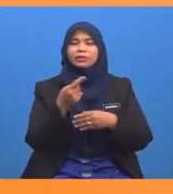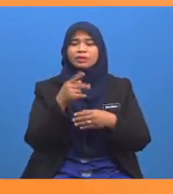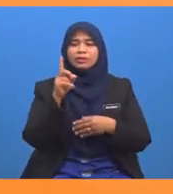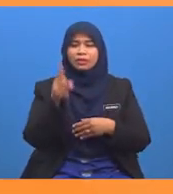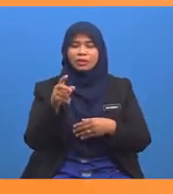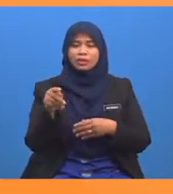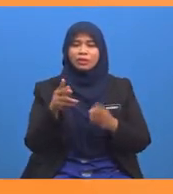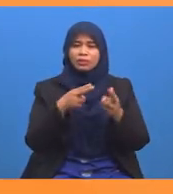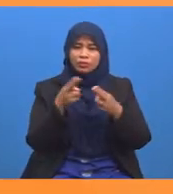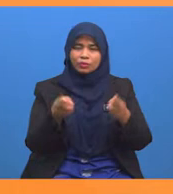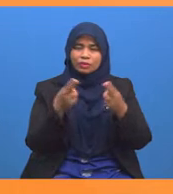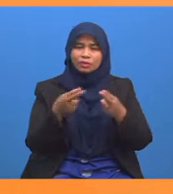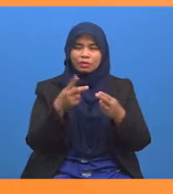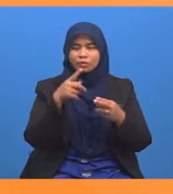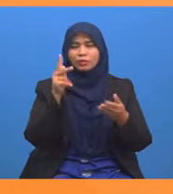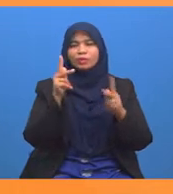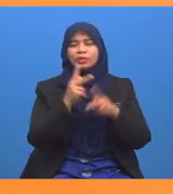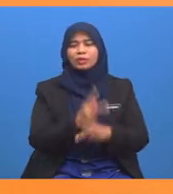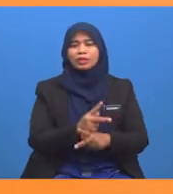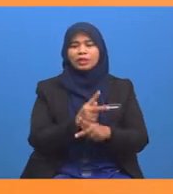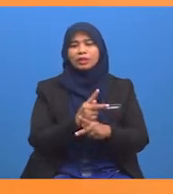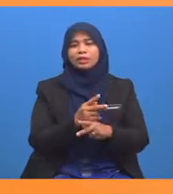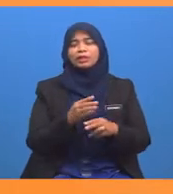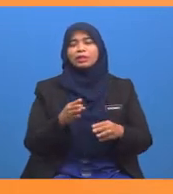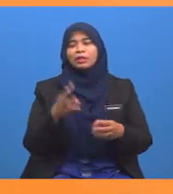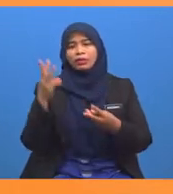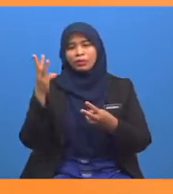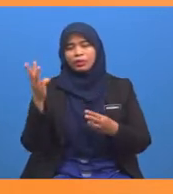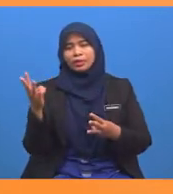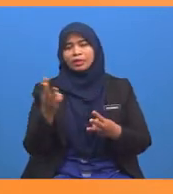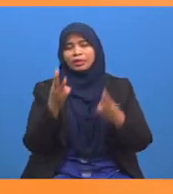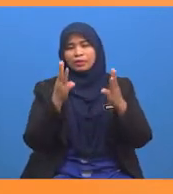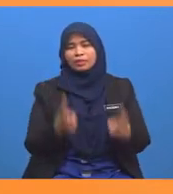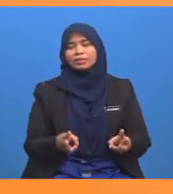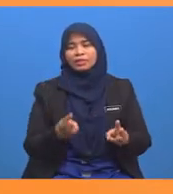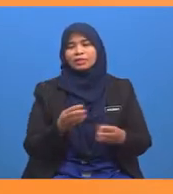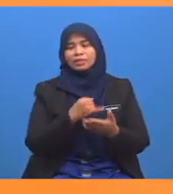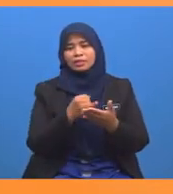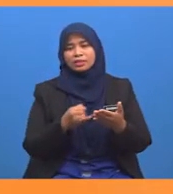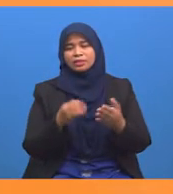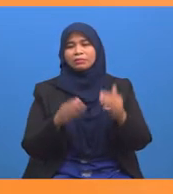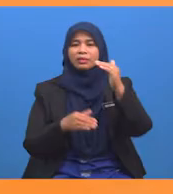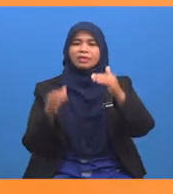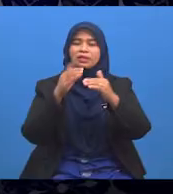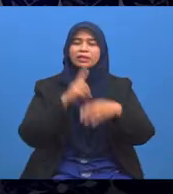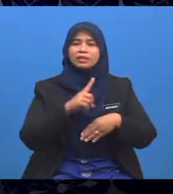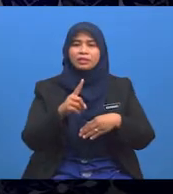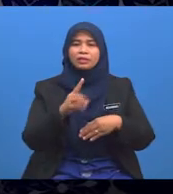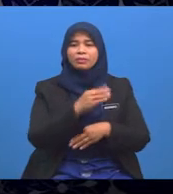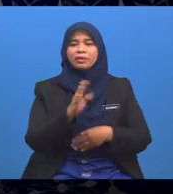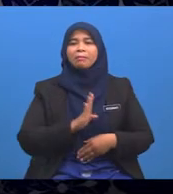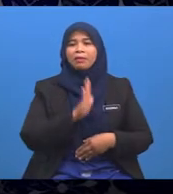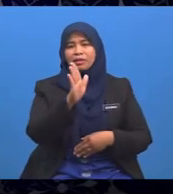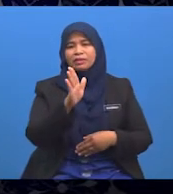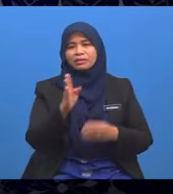hendaklah berusaha mengekalkan warisan seni bina Islam dan berbangga dengannya. Ustazah